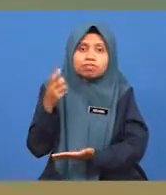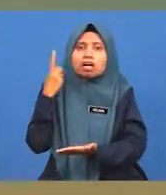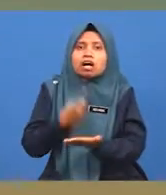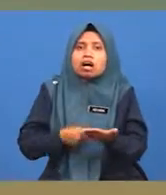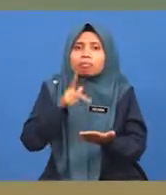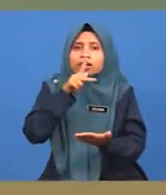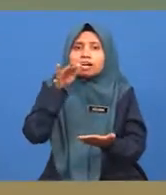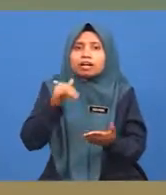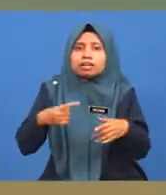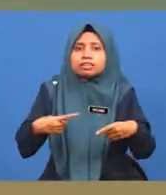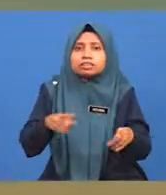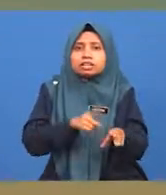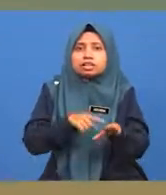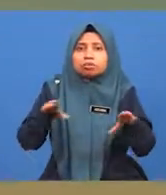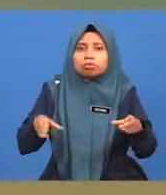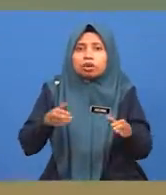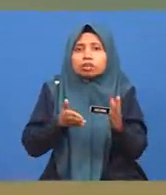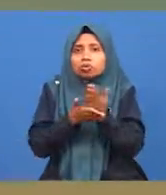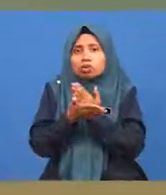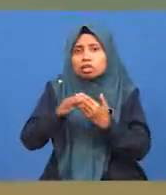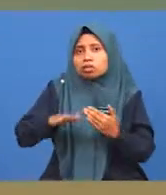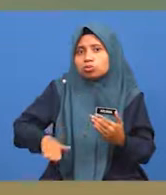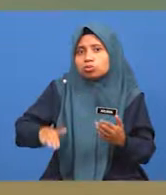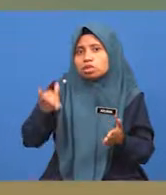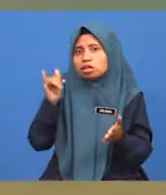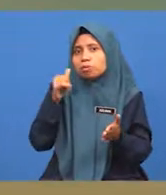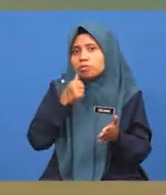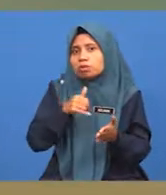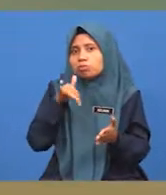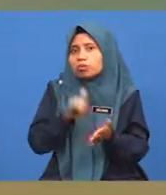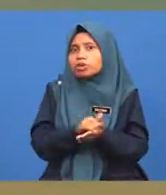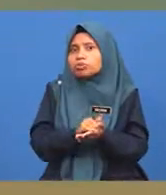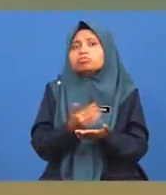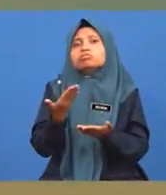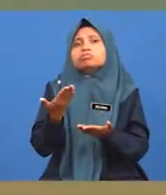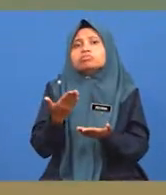Apakah yang sedang dibuat oleh budak perempuan itu, murid-murid?